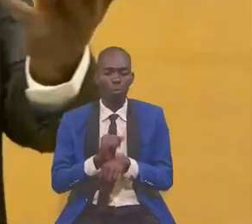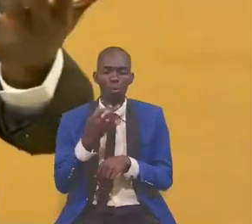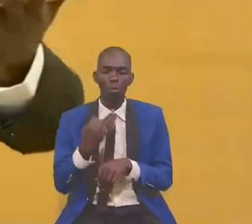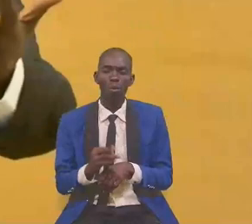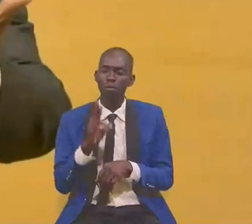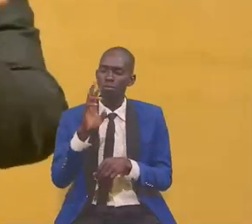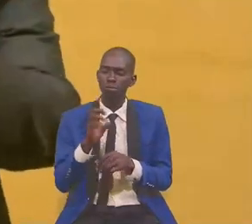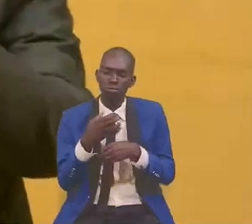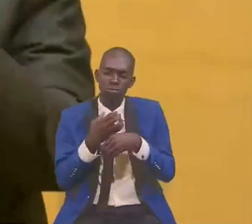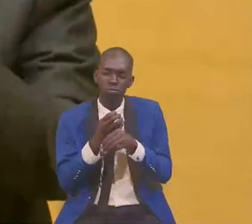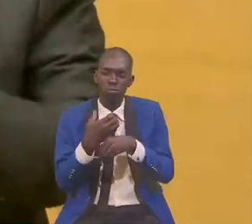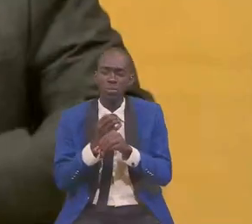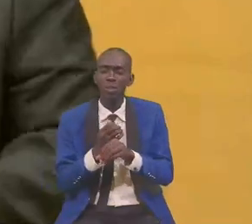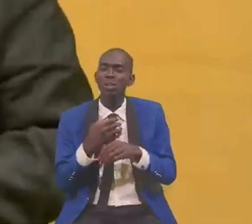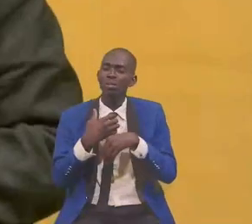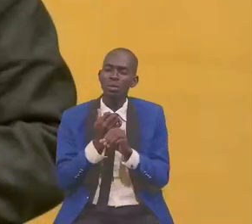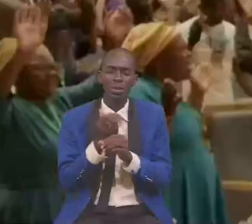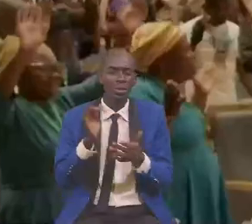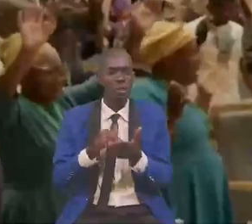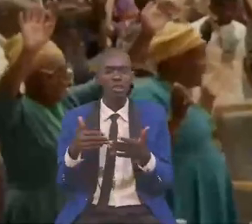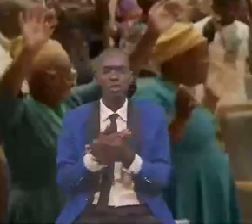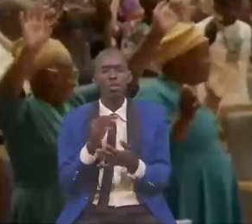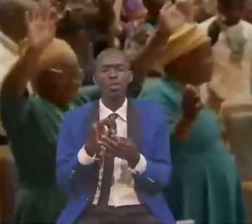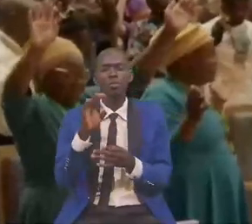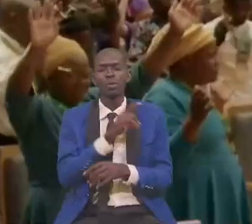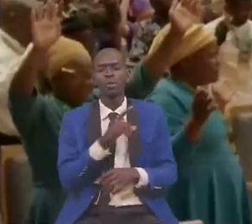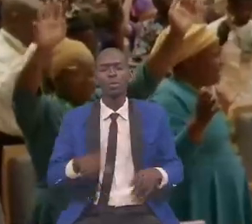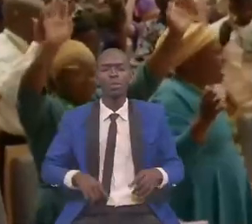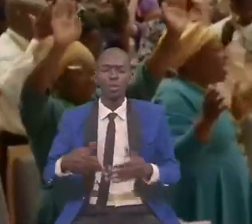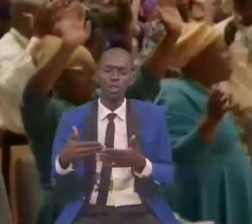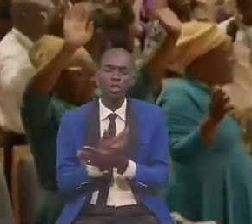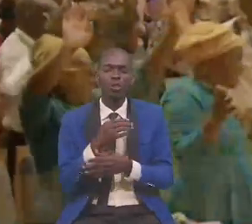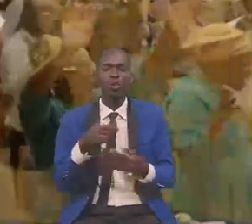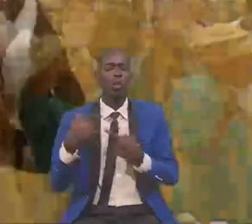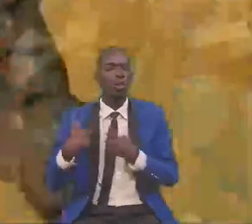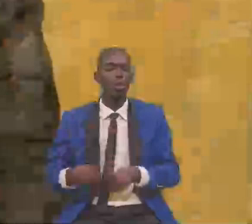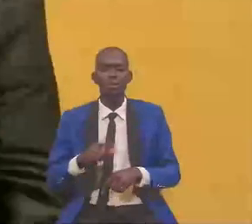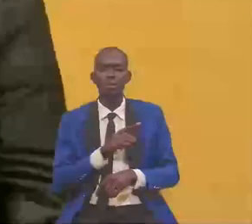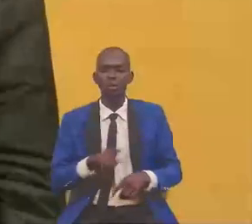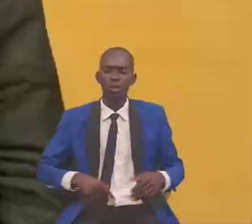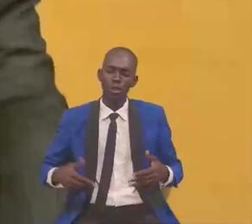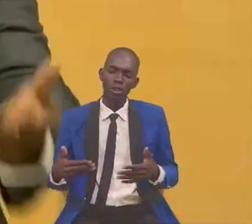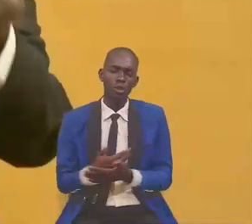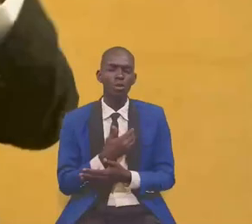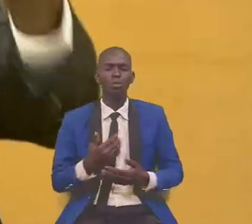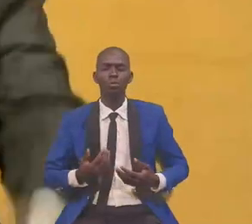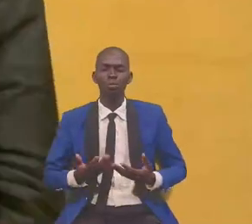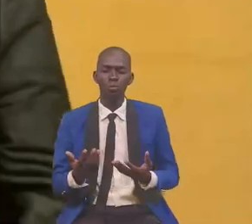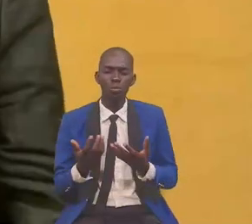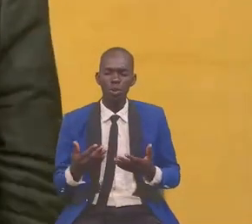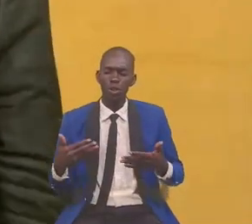Crée, Seigneur, un esprit nouveau, un nouveau cœur, une nouvelle passion, une nouvelle